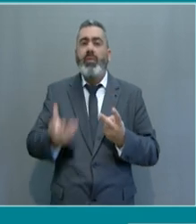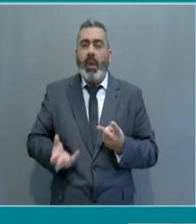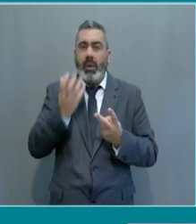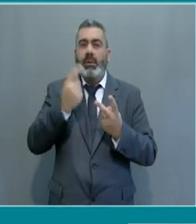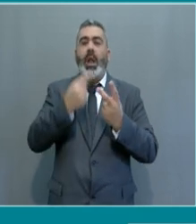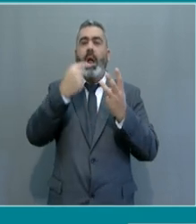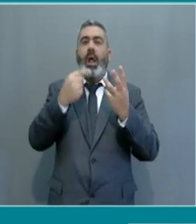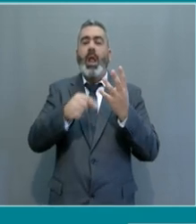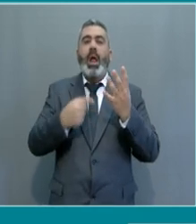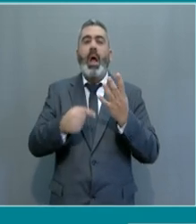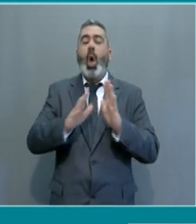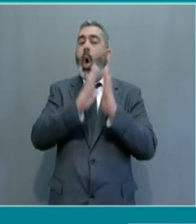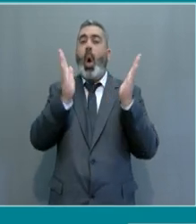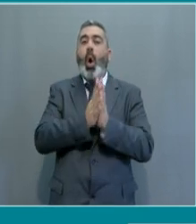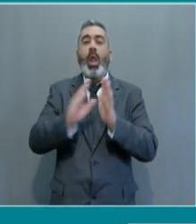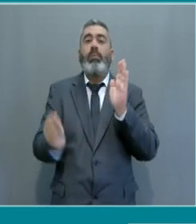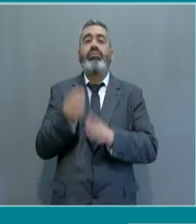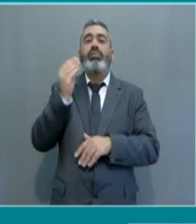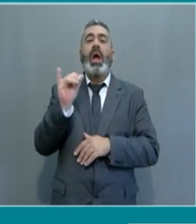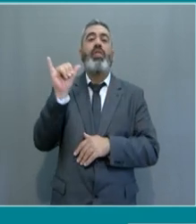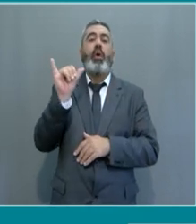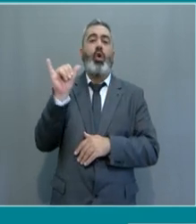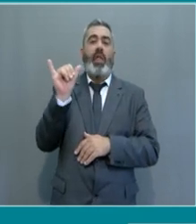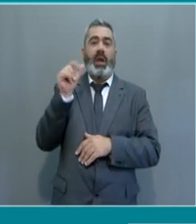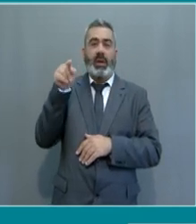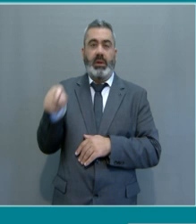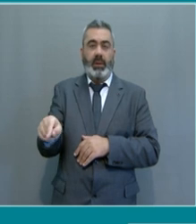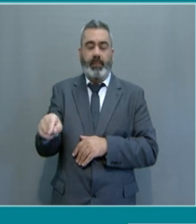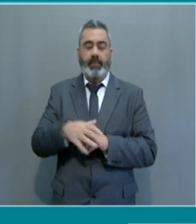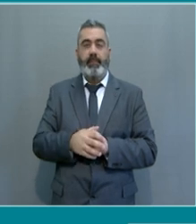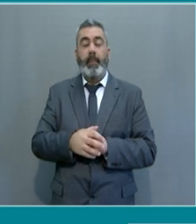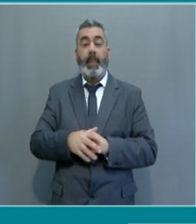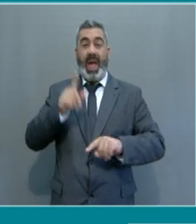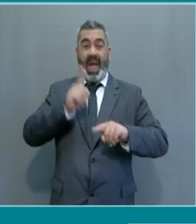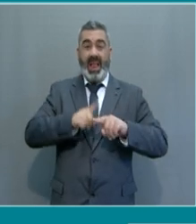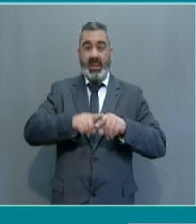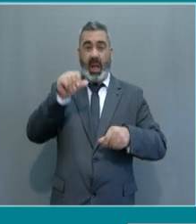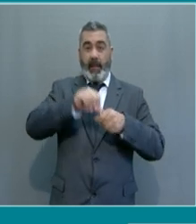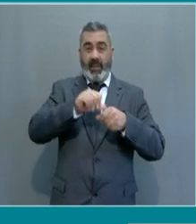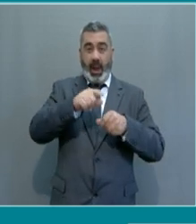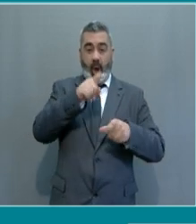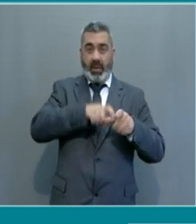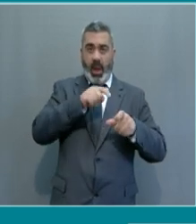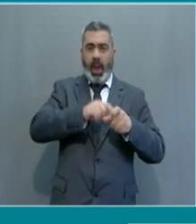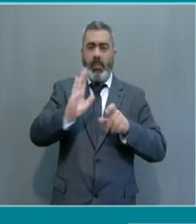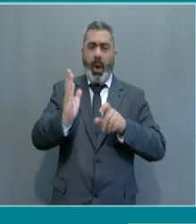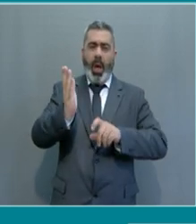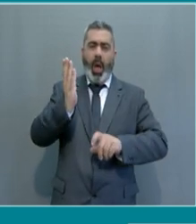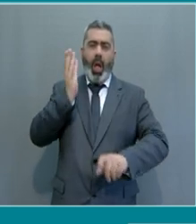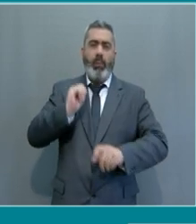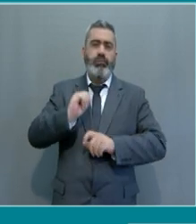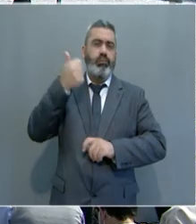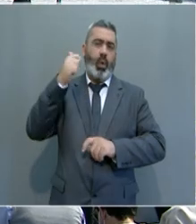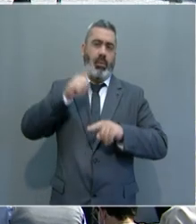στην οικονομία των υδρογονανθράκων. Τα ελληνικά πετρέλαια, λοιπόν, όπως είδατε, είναι η πιο παλιά εταιρεία πετρελαιοειδών στην